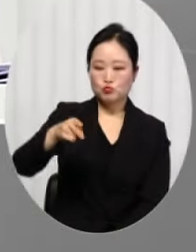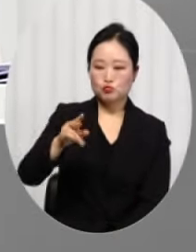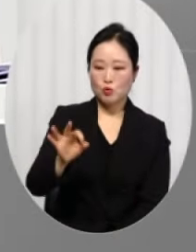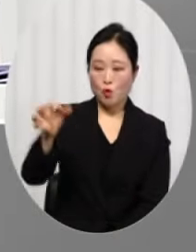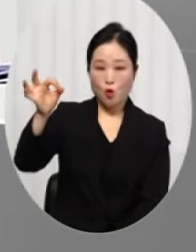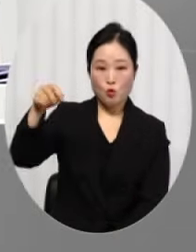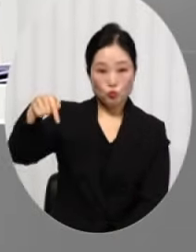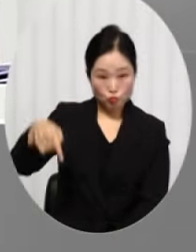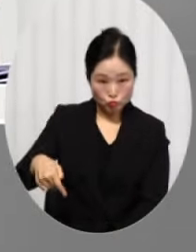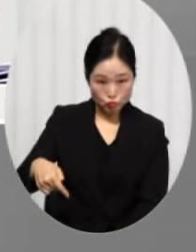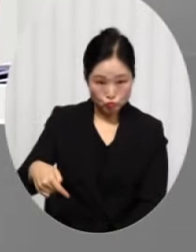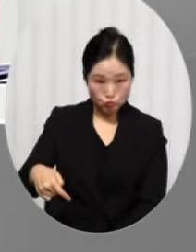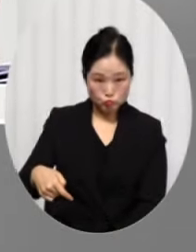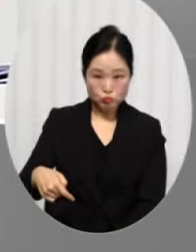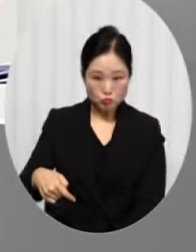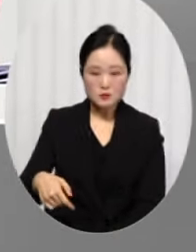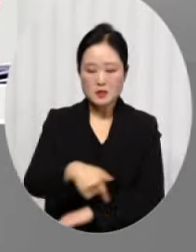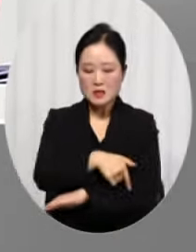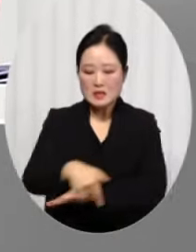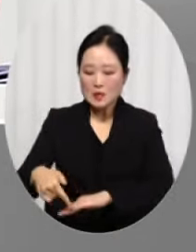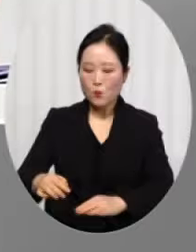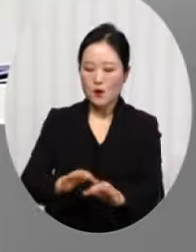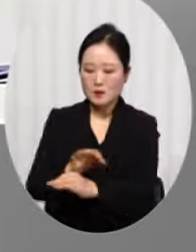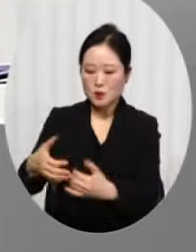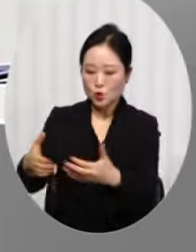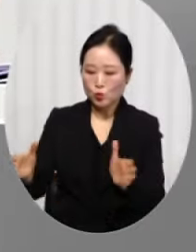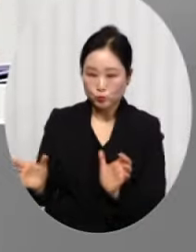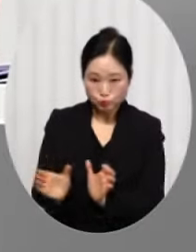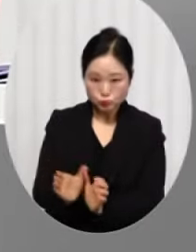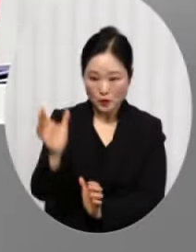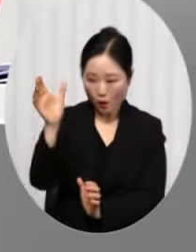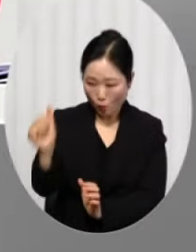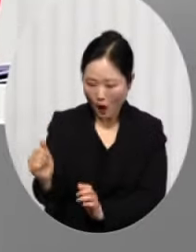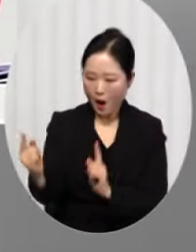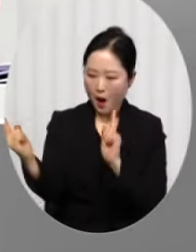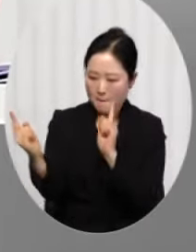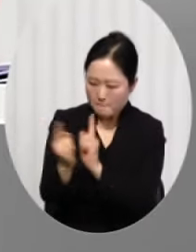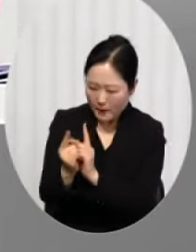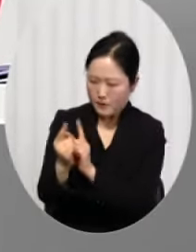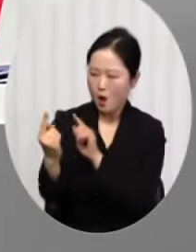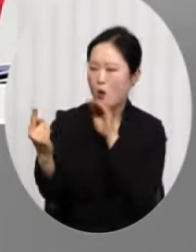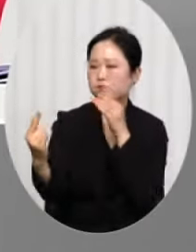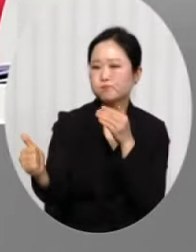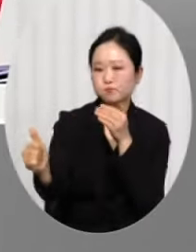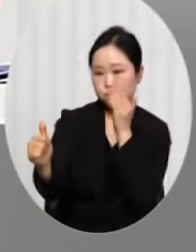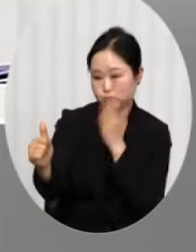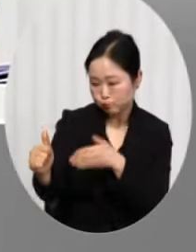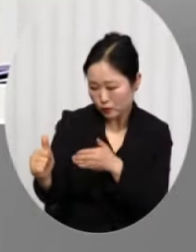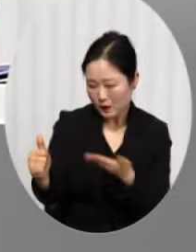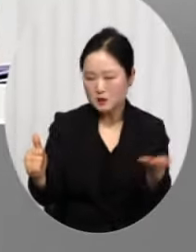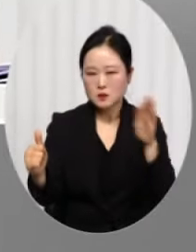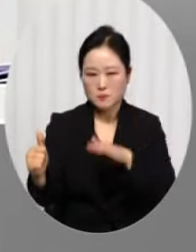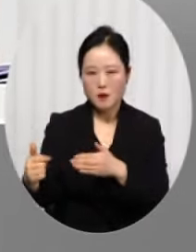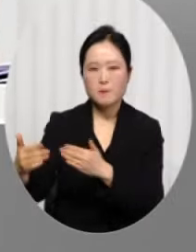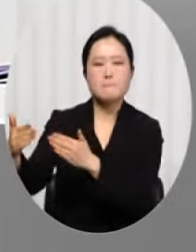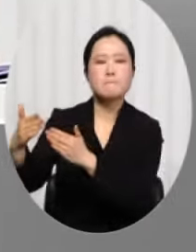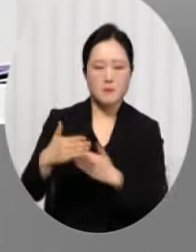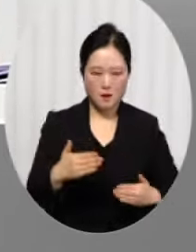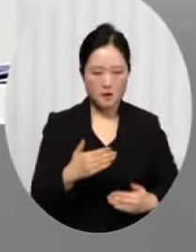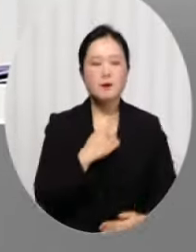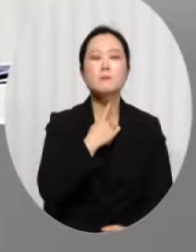편지 보냈지만 답이 없었습니다. 아니 편지 보낼로 할까? 양기대 의원처럼 의지가 있었냐? 아니 광명시에서는